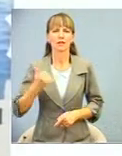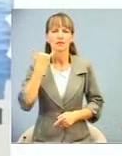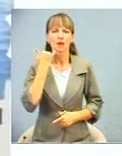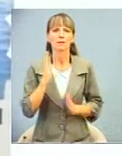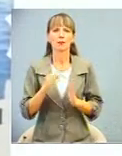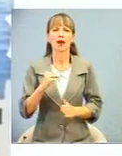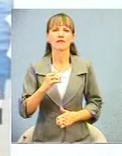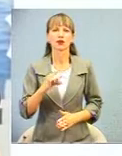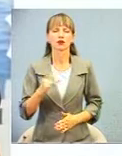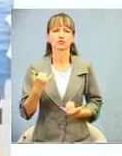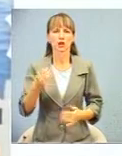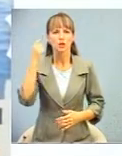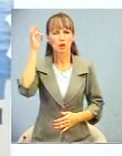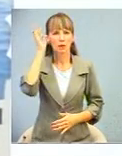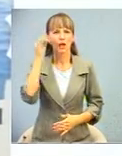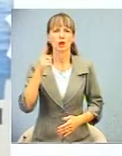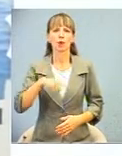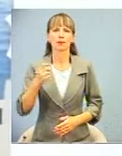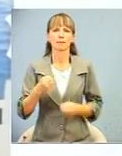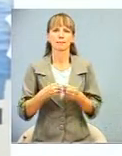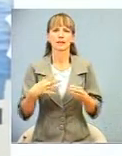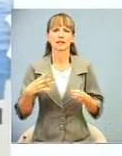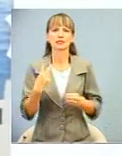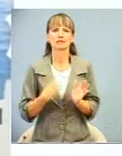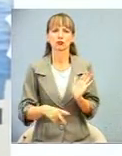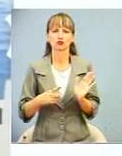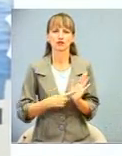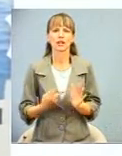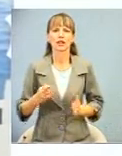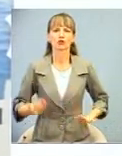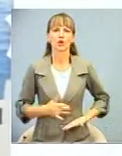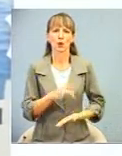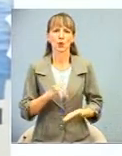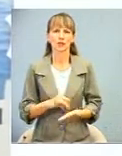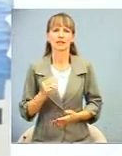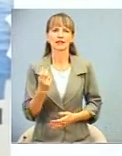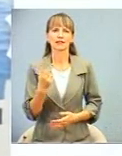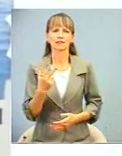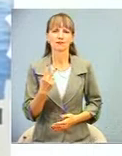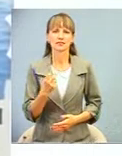прямого ефіру. Ще раз нагадую номери – це 1576 для жителів міста та